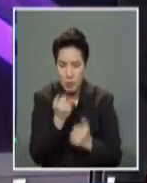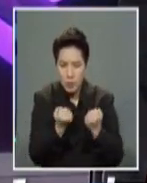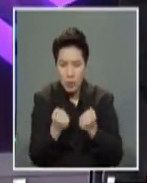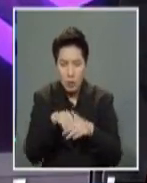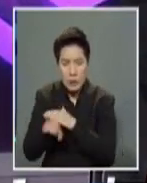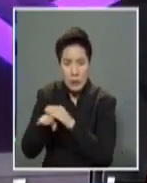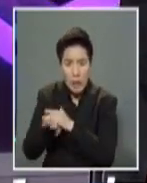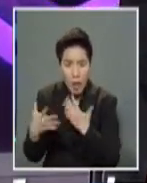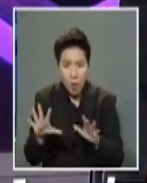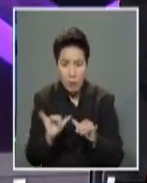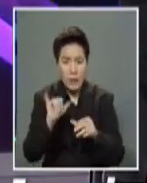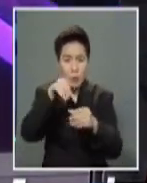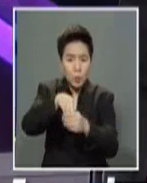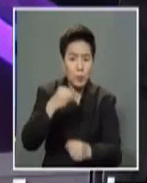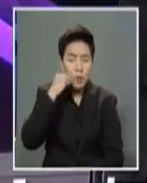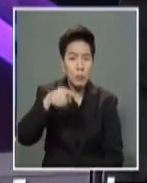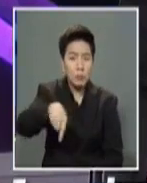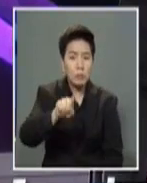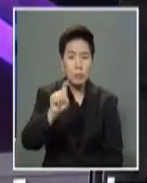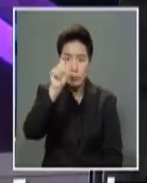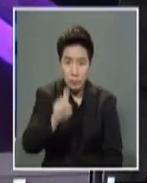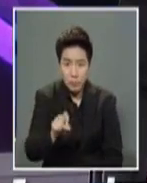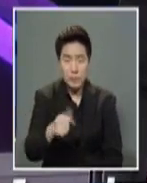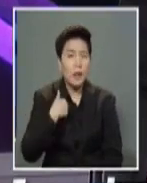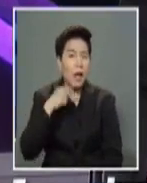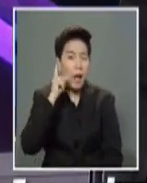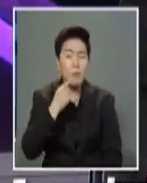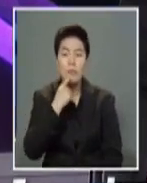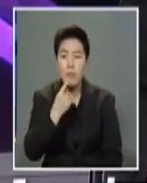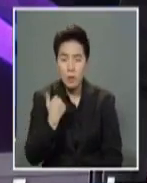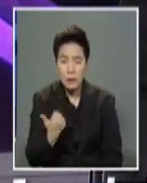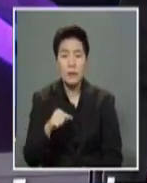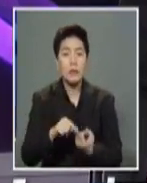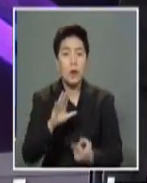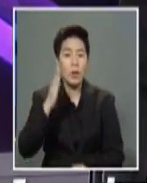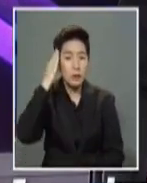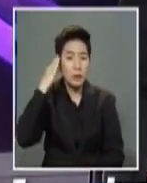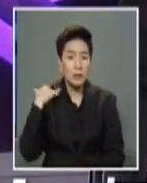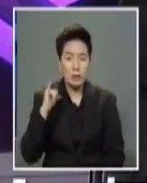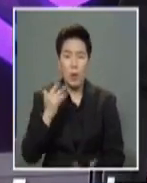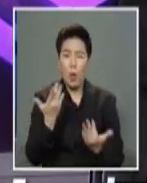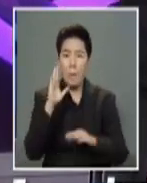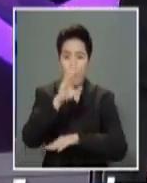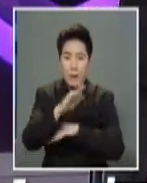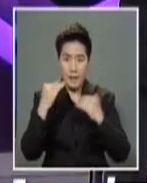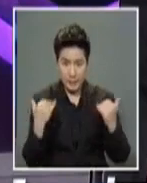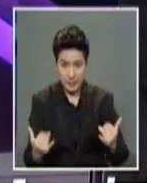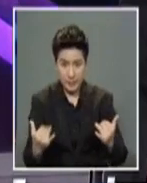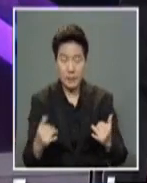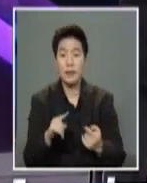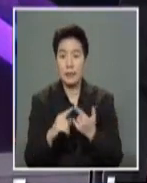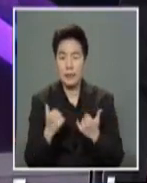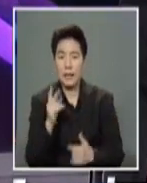งแล้วหนีหรือไม่หนีนะคะหรือว่าแท้ที่จริงยังอยู่ในบ้านอยู่นะคะคุณผู้ชมเพราะว่ามีกระแสข่าวออกมานะคะว่าคุณยิ่งรักอาจจะปรากฏตัวในช่วงบ่ายวันนี้ก็เป็นได้ความ